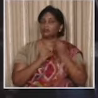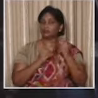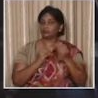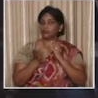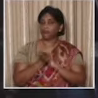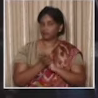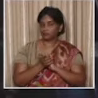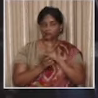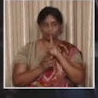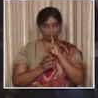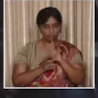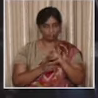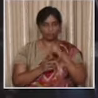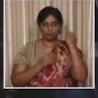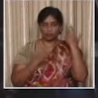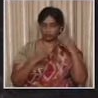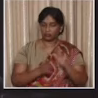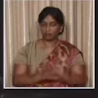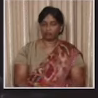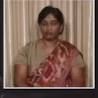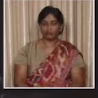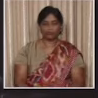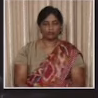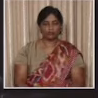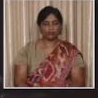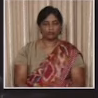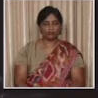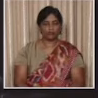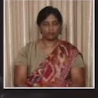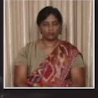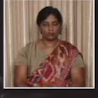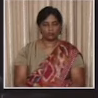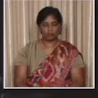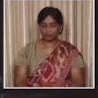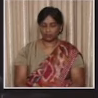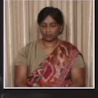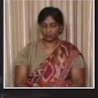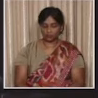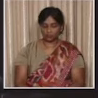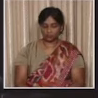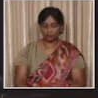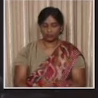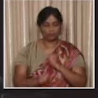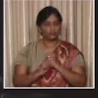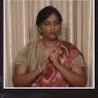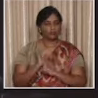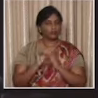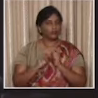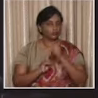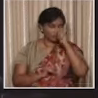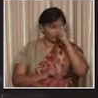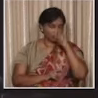මැදිහත් වෙන්නයි අවධාරණය කරමින් මානතර වෙනවා. Thank you Honorable Professor GL Pires, you have 14 minutes.